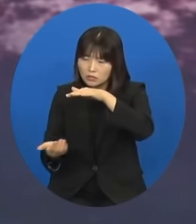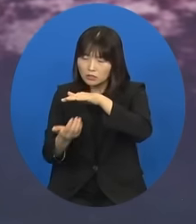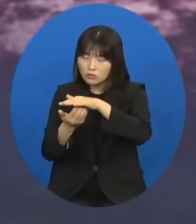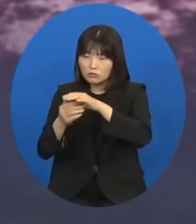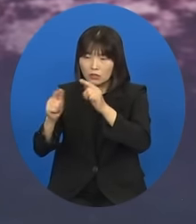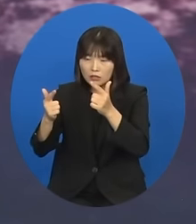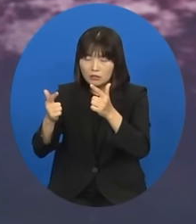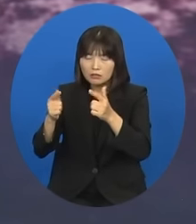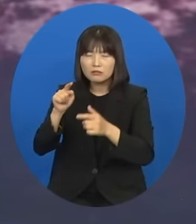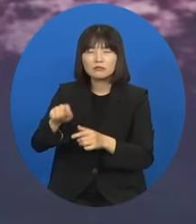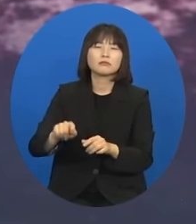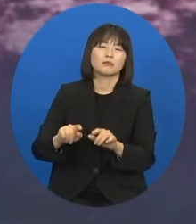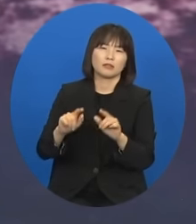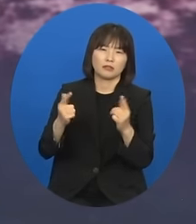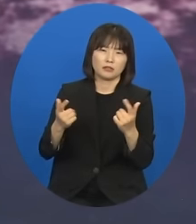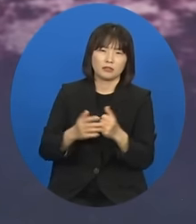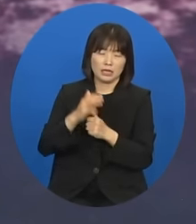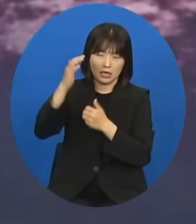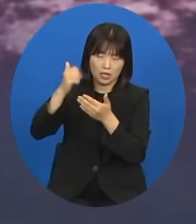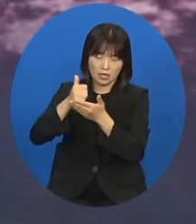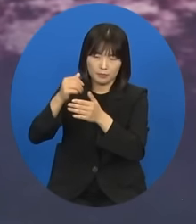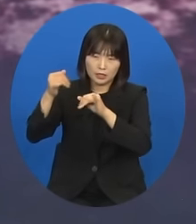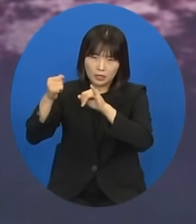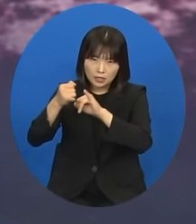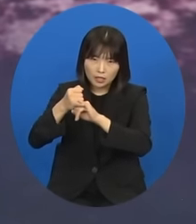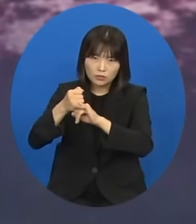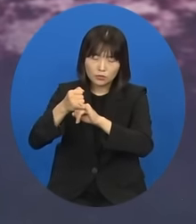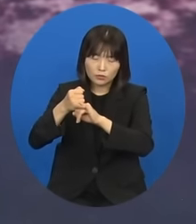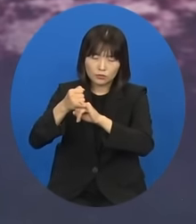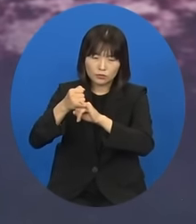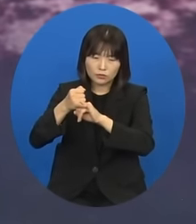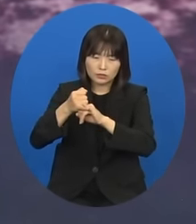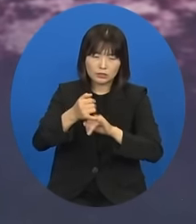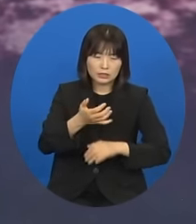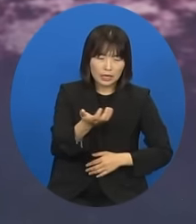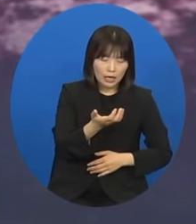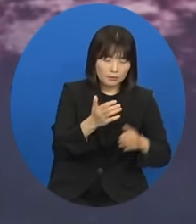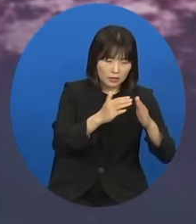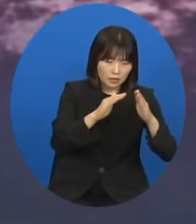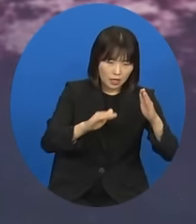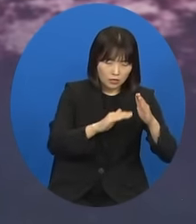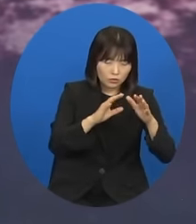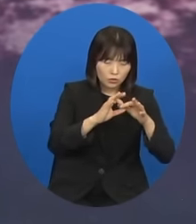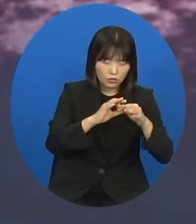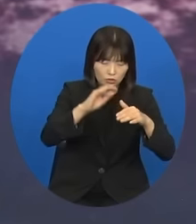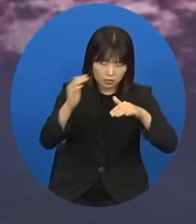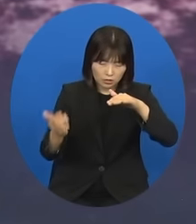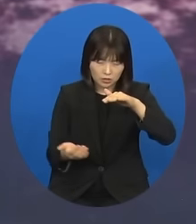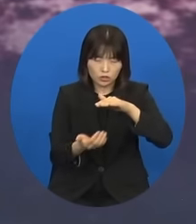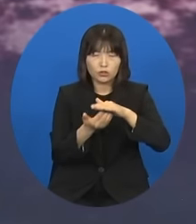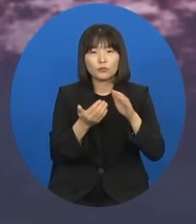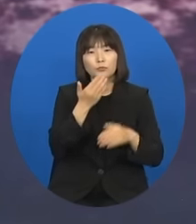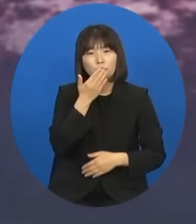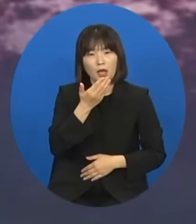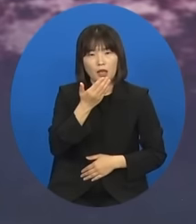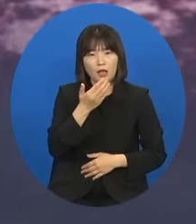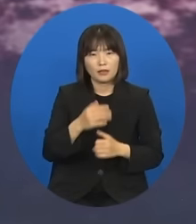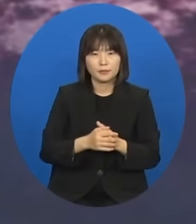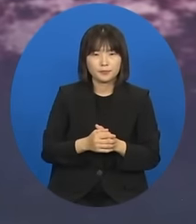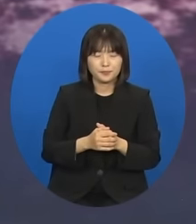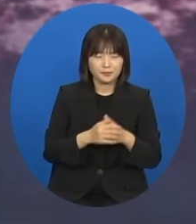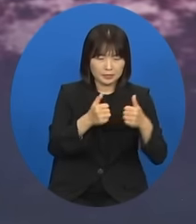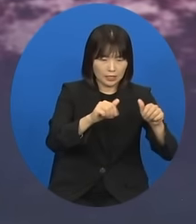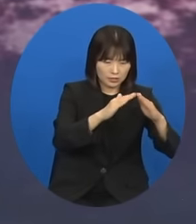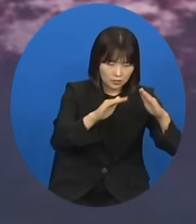아니더라고요 하나님의 약속은 여전히 아픈 가정을 통해서도 이어지더라 깨어진 가정 아픈